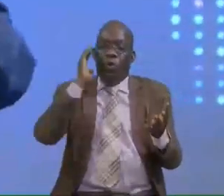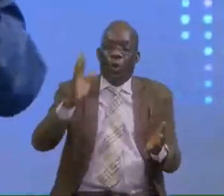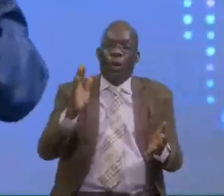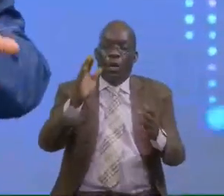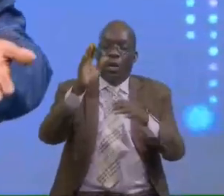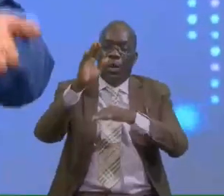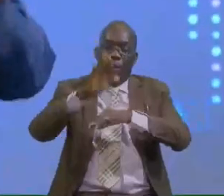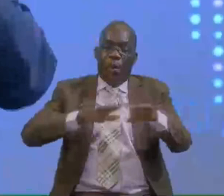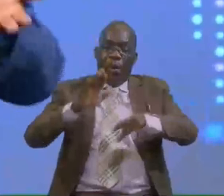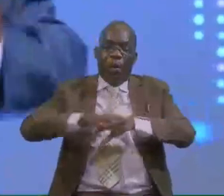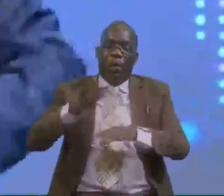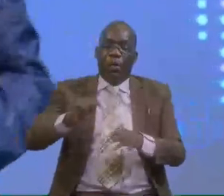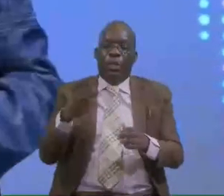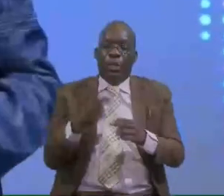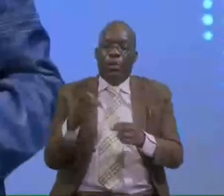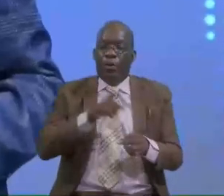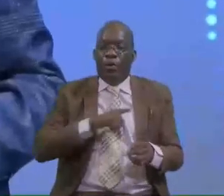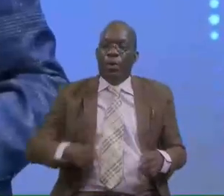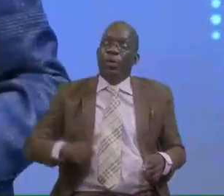sera sauvé.